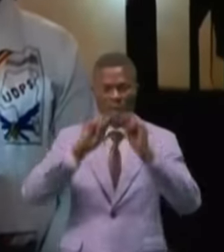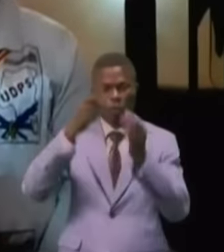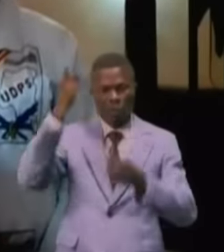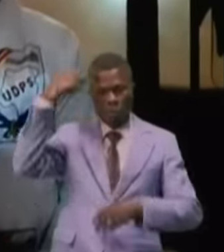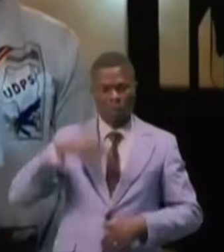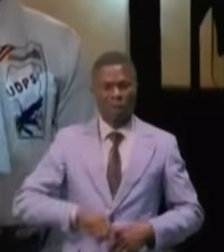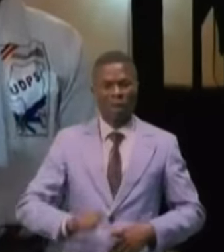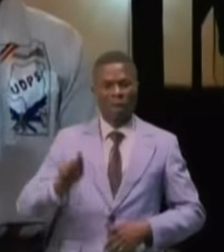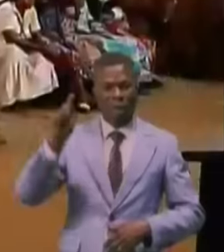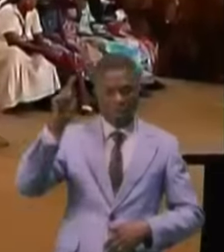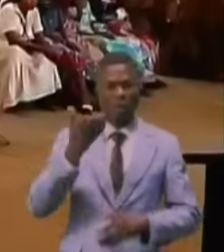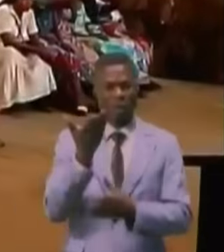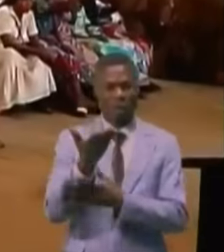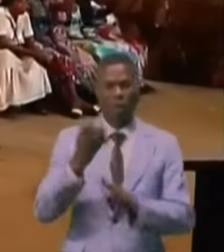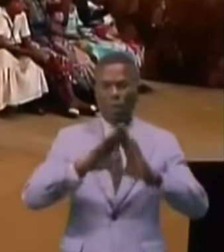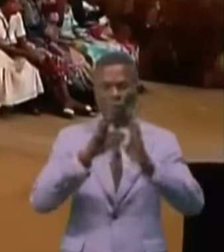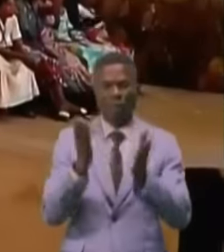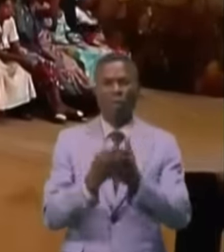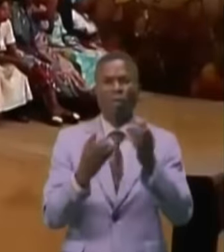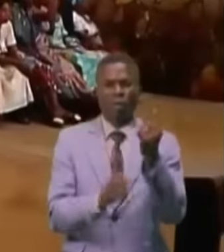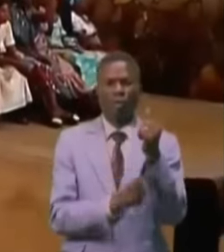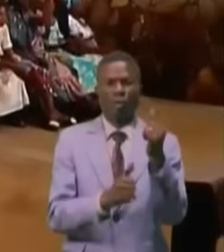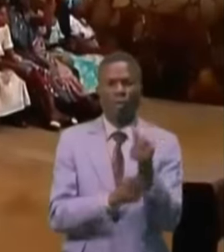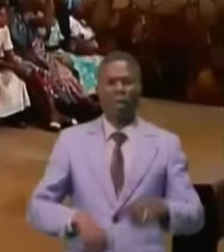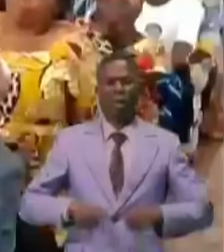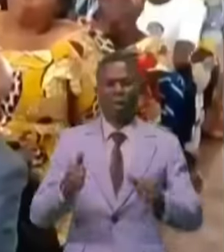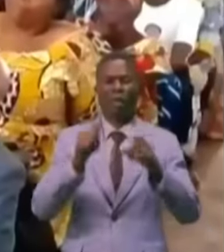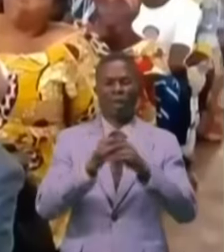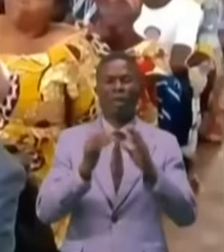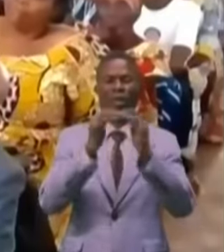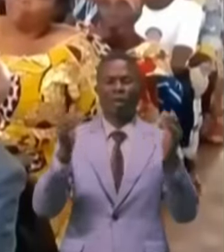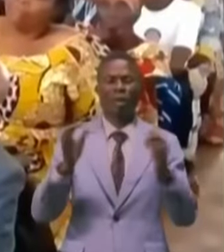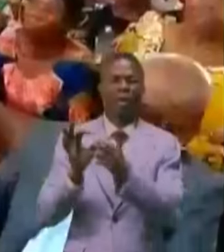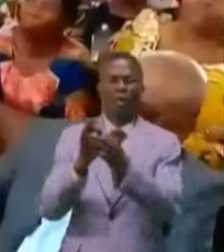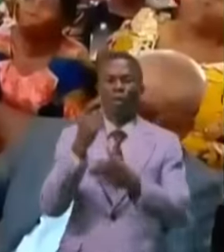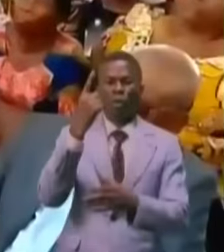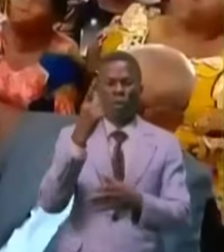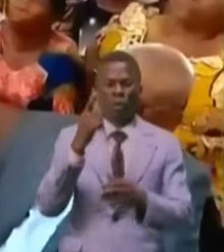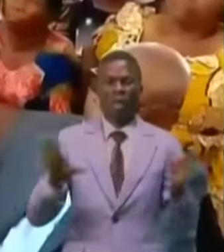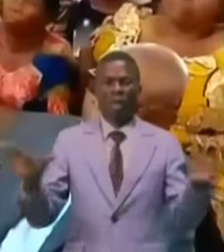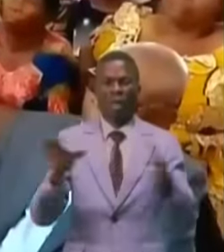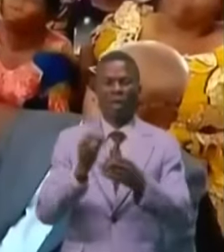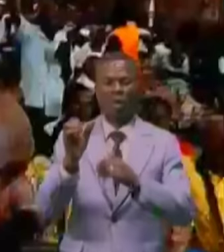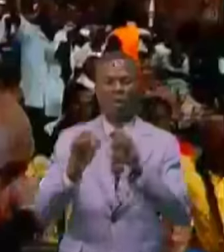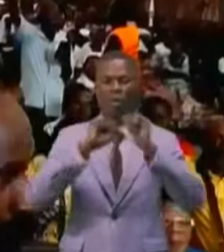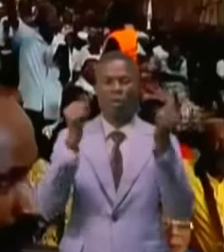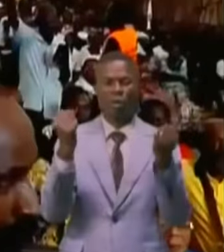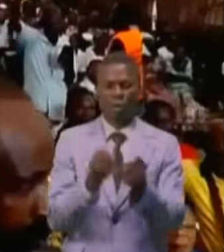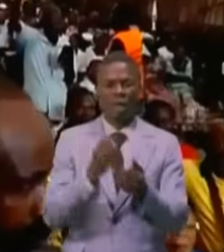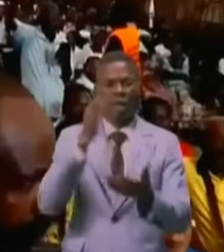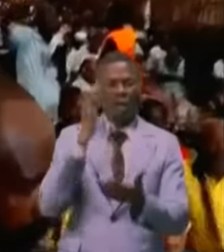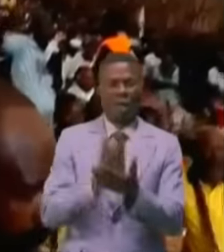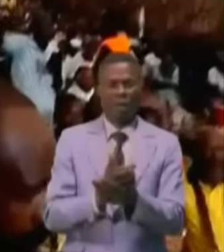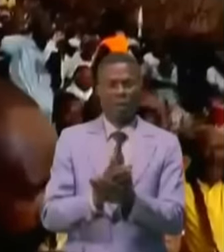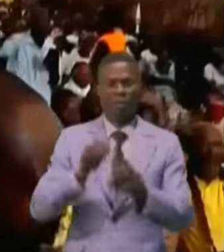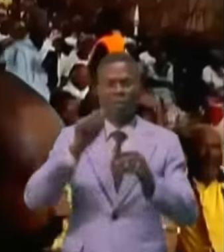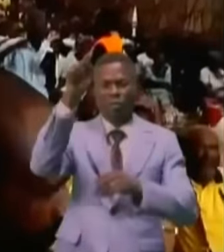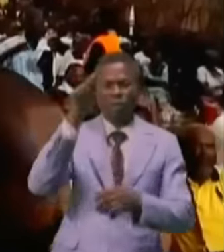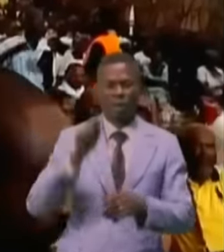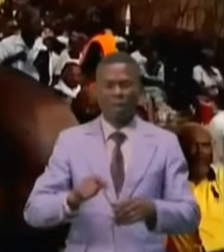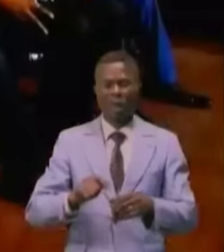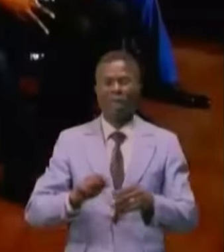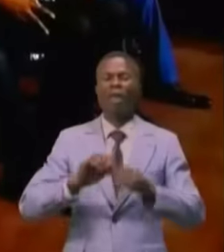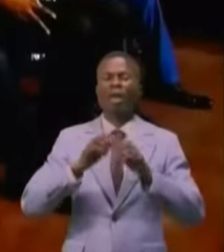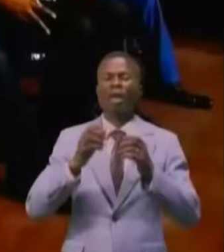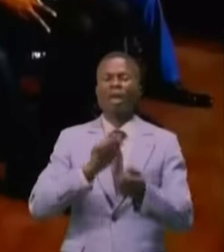Tshisekedi, a exhorté tout le monde à vivre dans la paix, l'unité et la cohésion sociale en bannissant les divisions, la haine tribal,